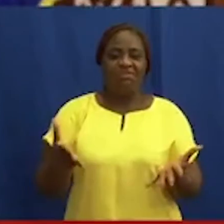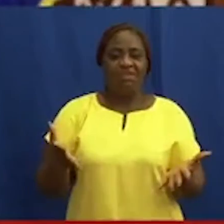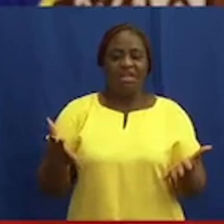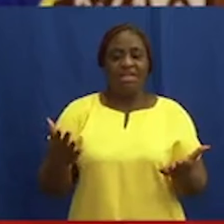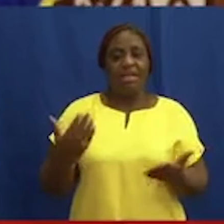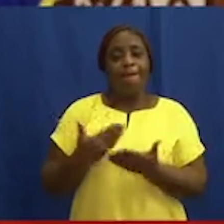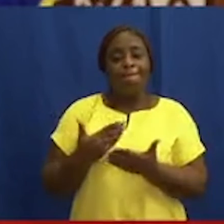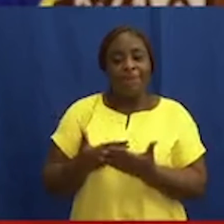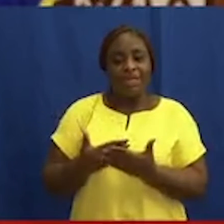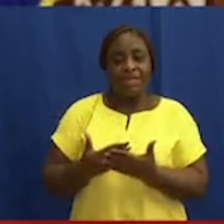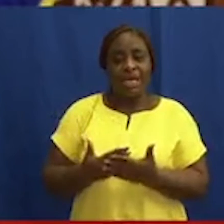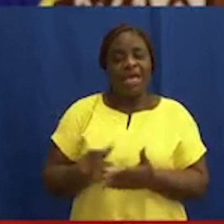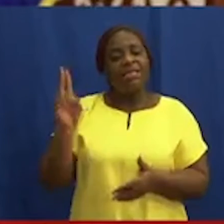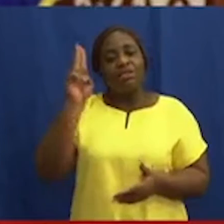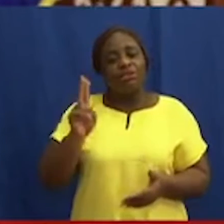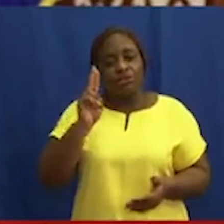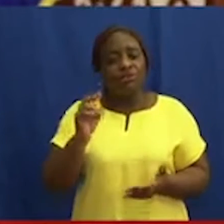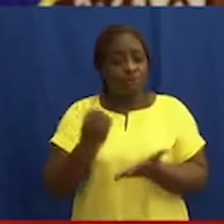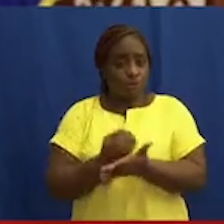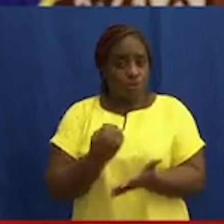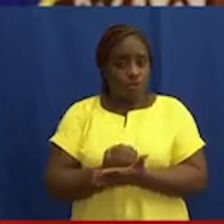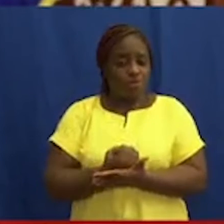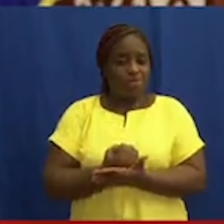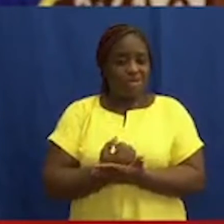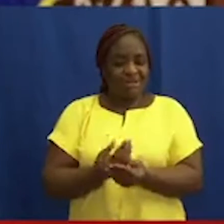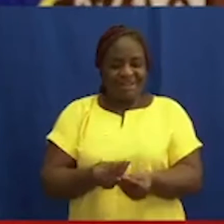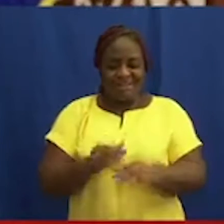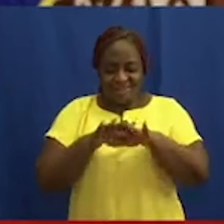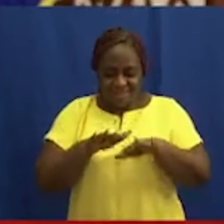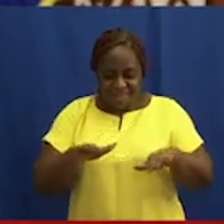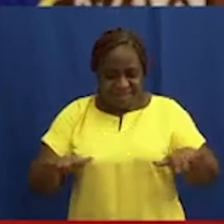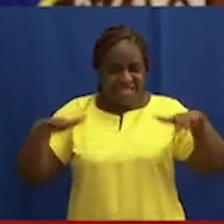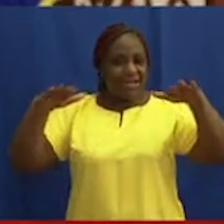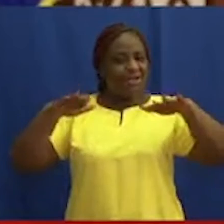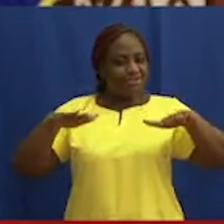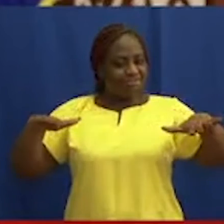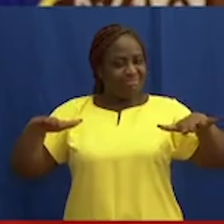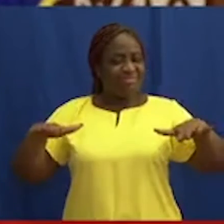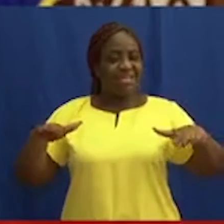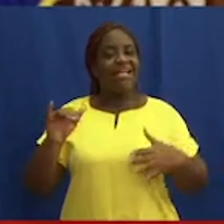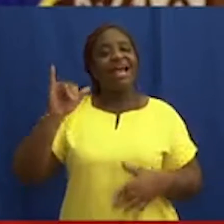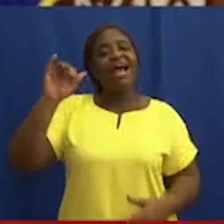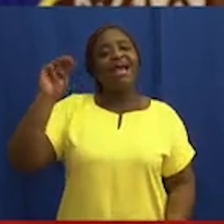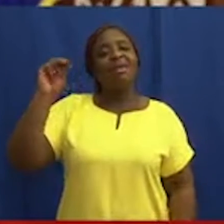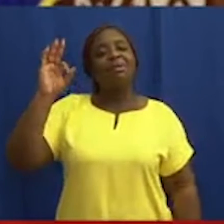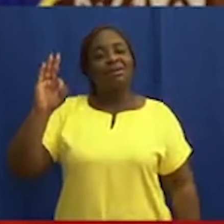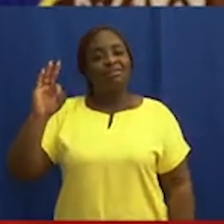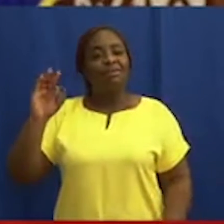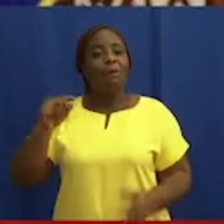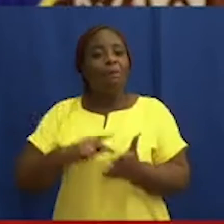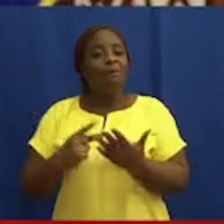gida ba wai a rika fita da su ba. Sannan kuma bankin kasa kuma data ci gaba da kokarin